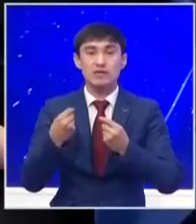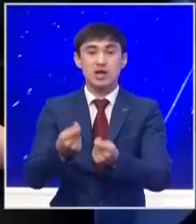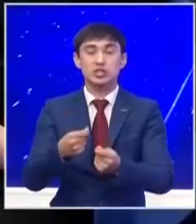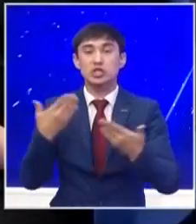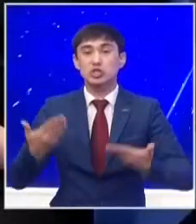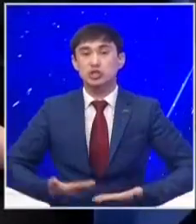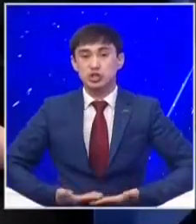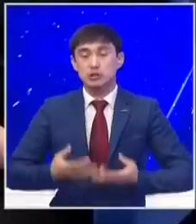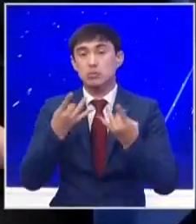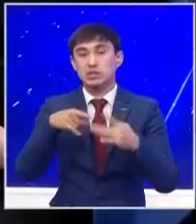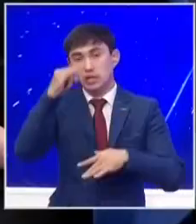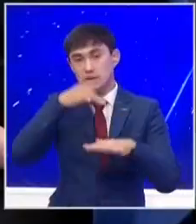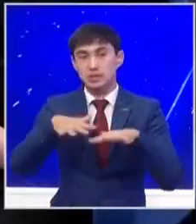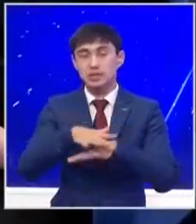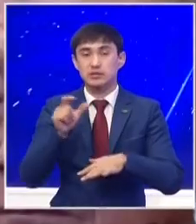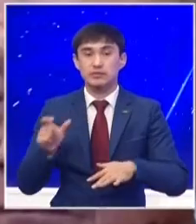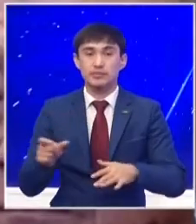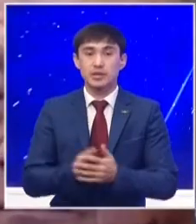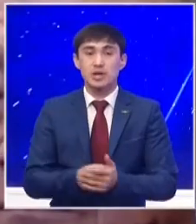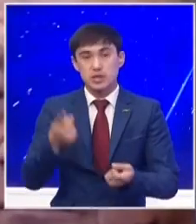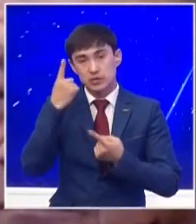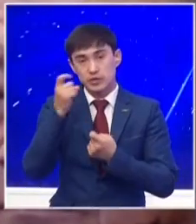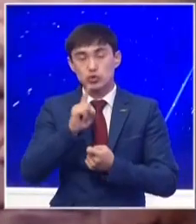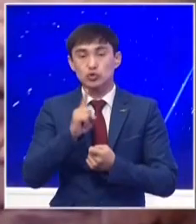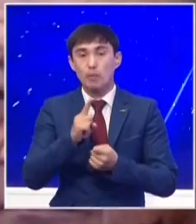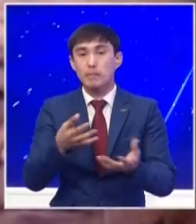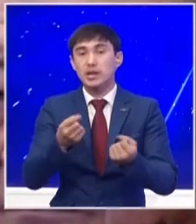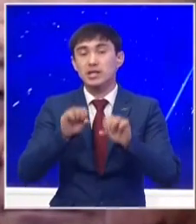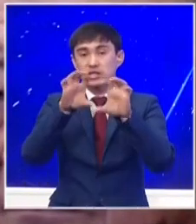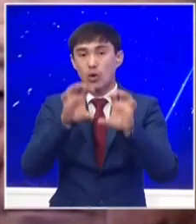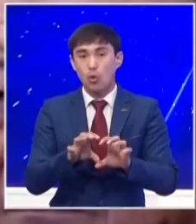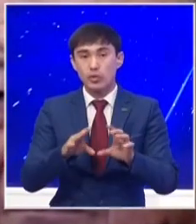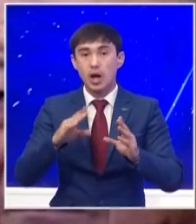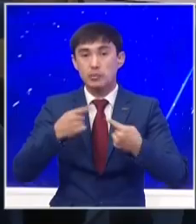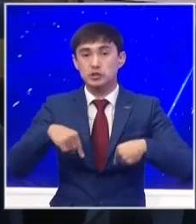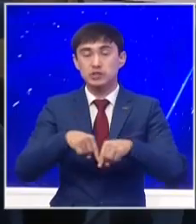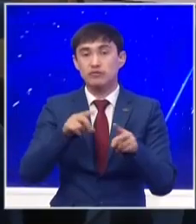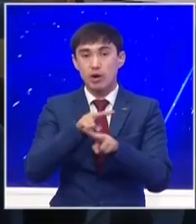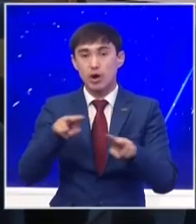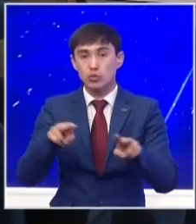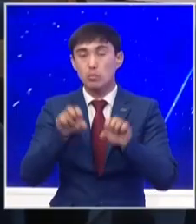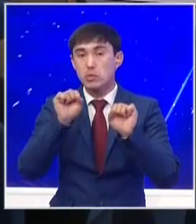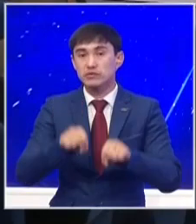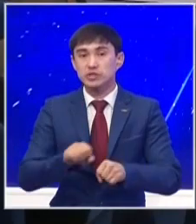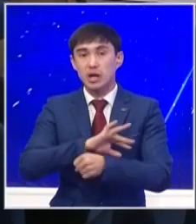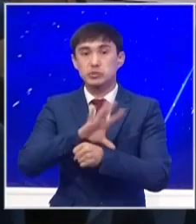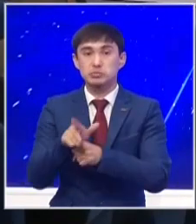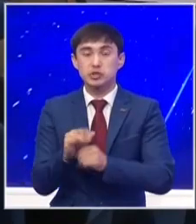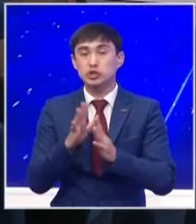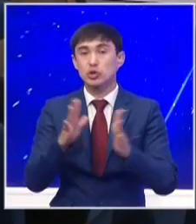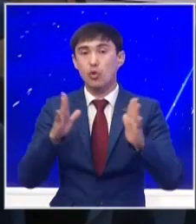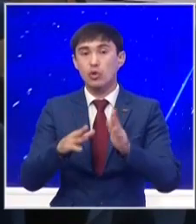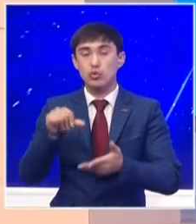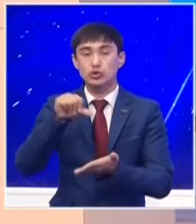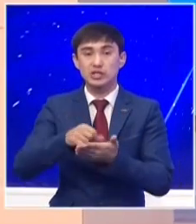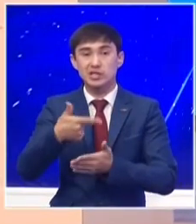на жизнь простых казахстанцев. Также стало известно о принятии закона об общественном контроле, позволяющем обеспечить широкое